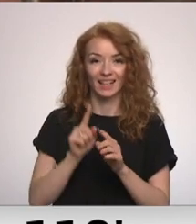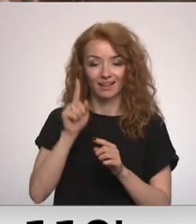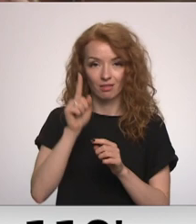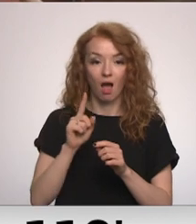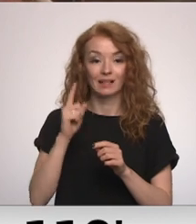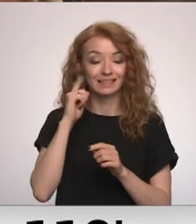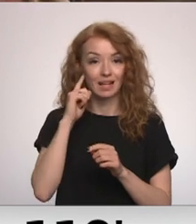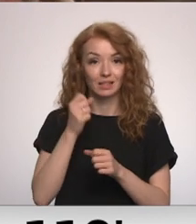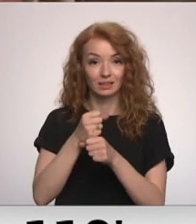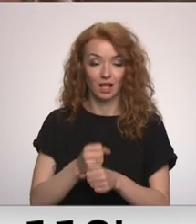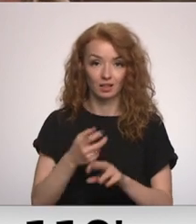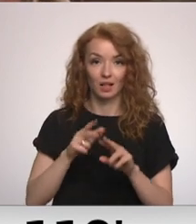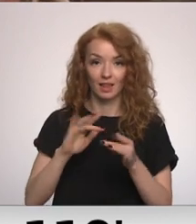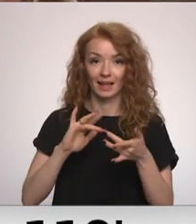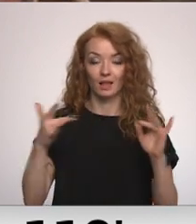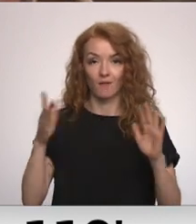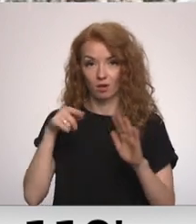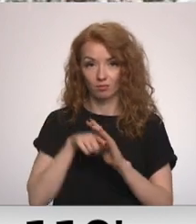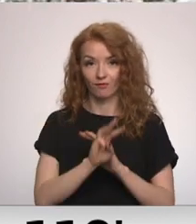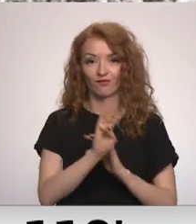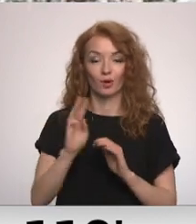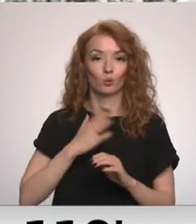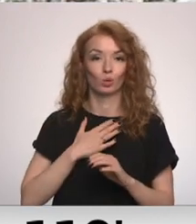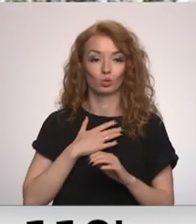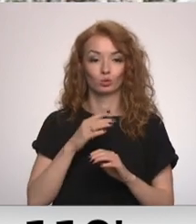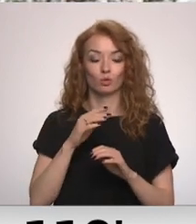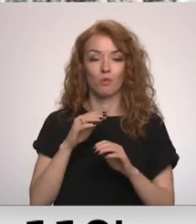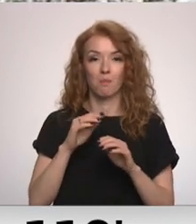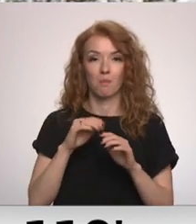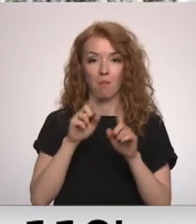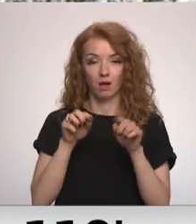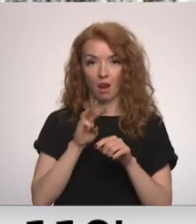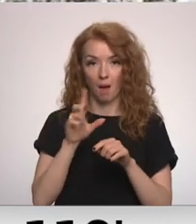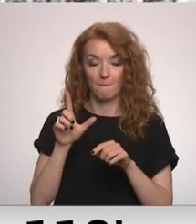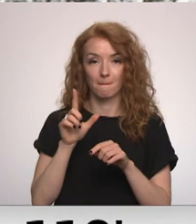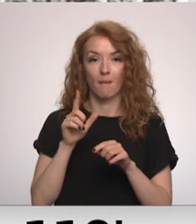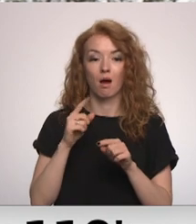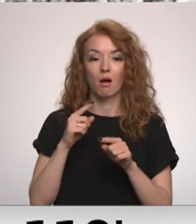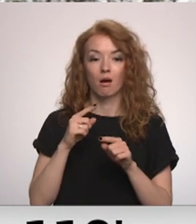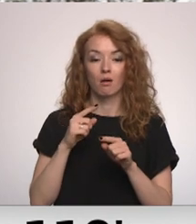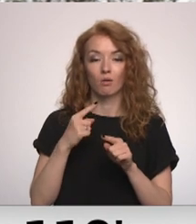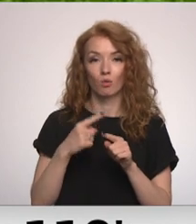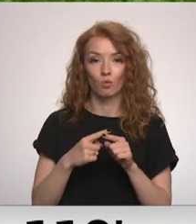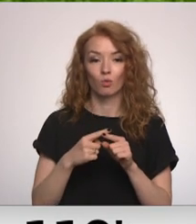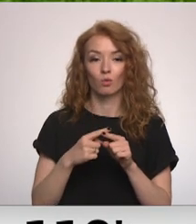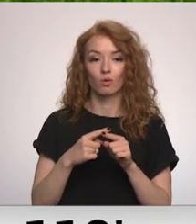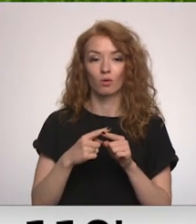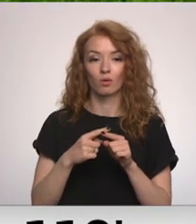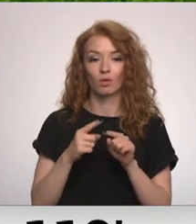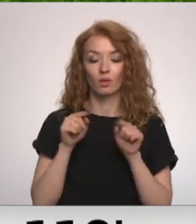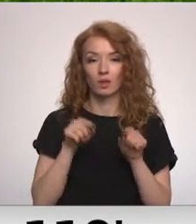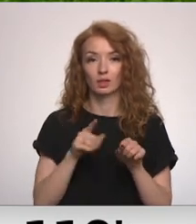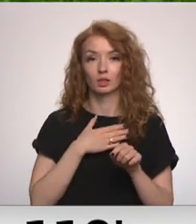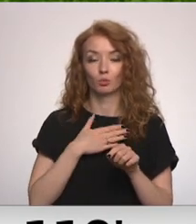ir internetā, var ieiet mūsu mājas lapā, YL0, Whiskey Fox Fox. Tās ir